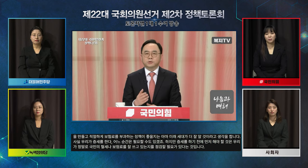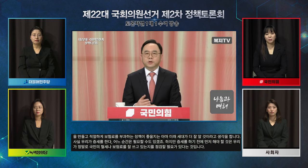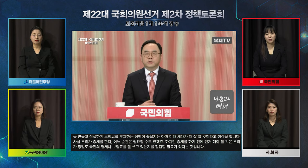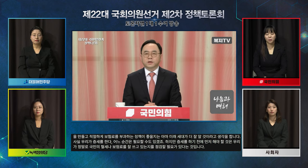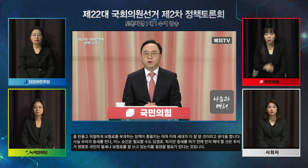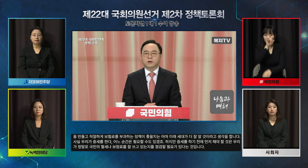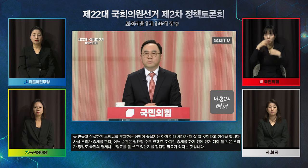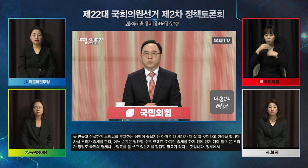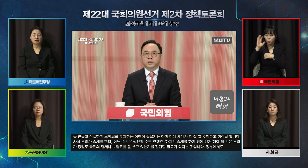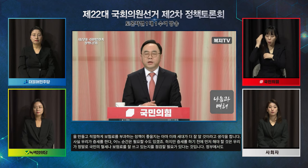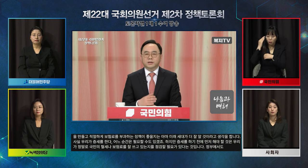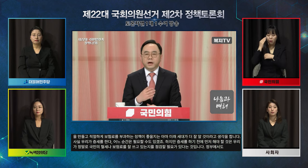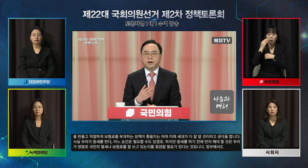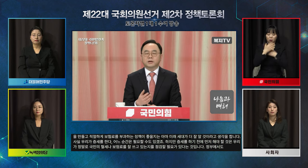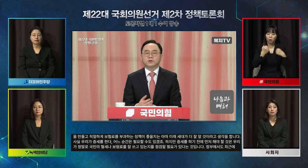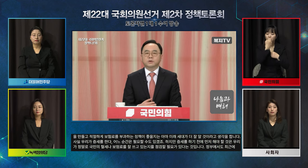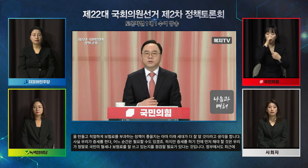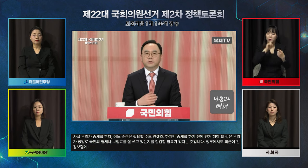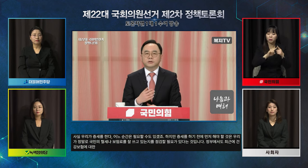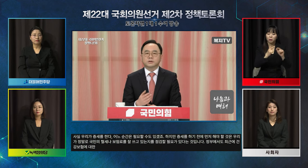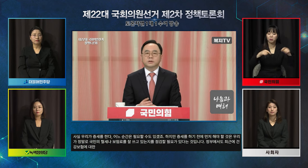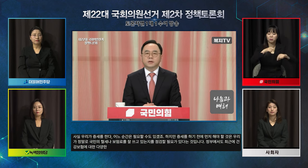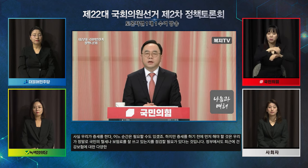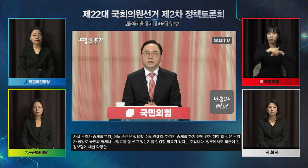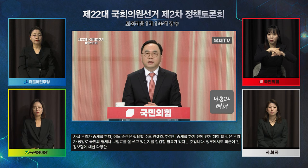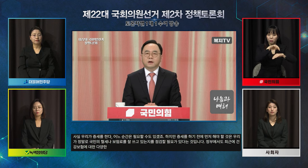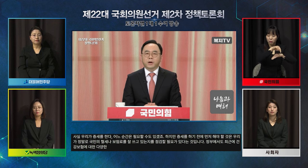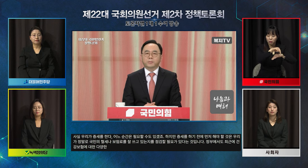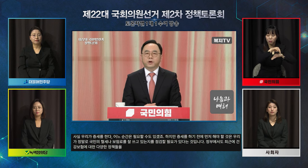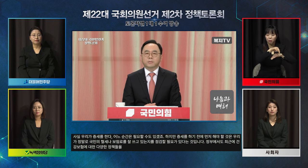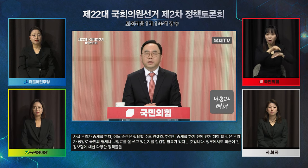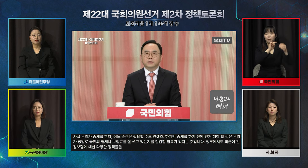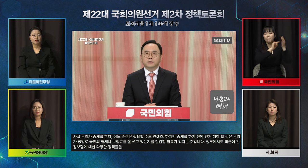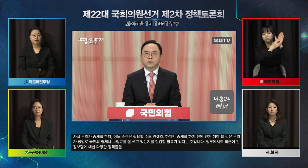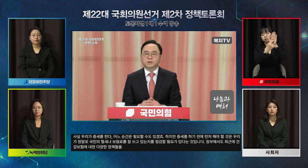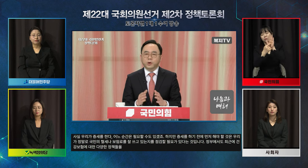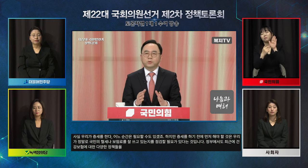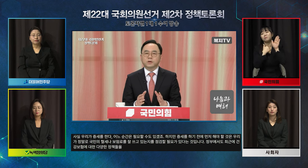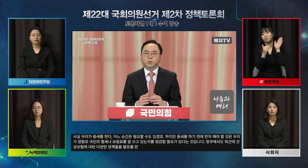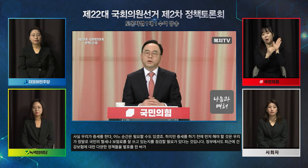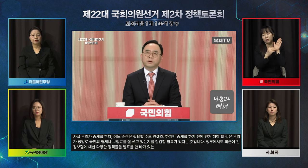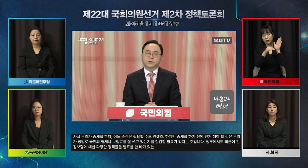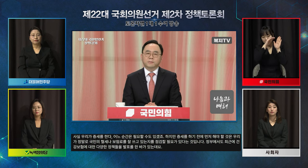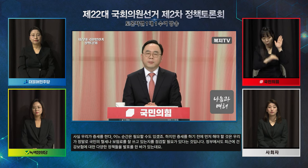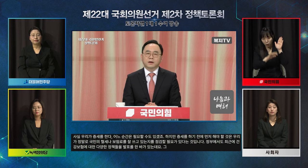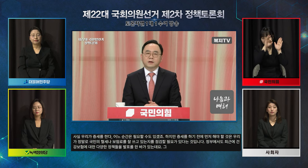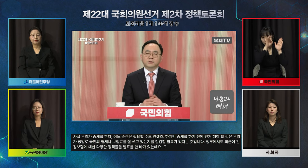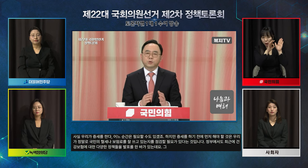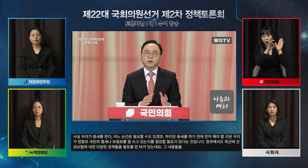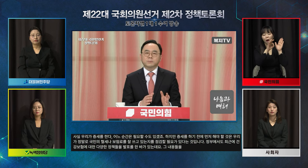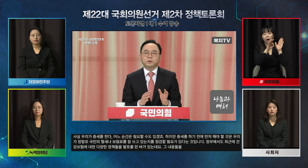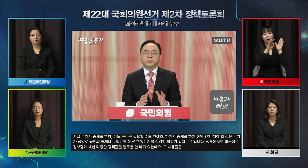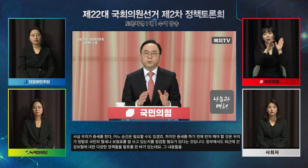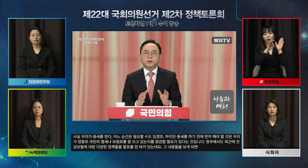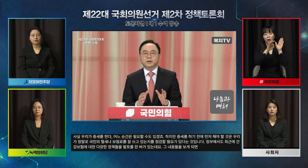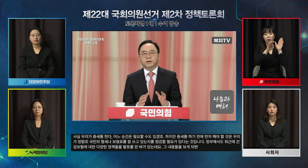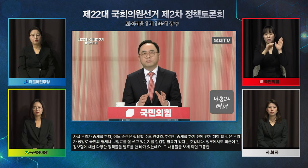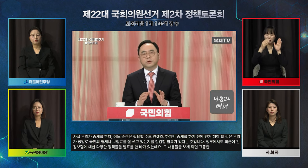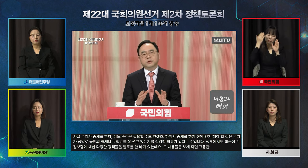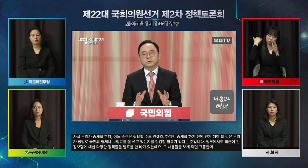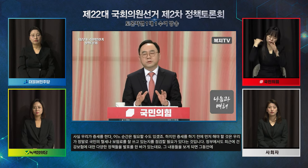정부에서도 최근에 건강보험에 대한 다양한 정책들을 발표를 한 바가 있는데요. 그 내용들을 보게 되면 그동안에